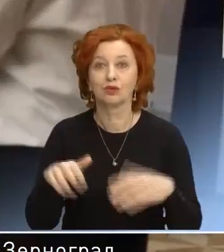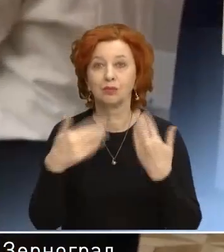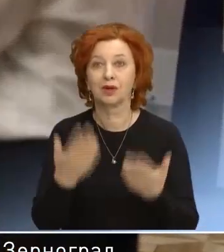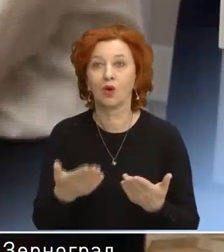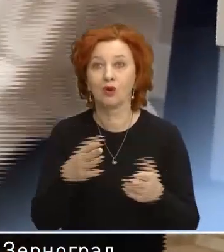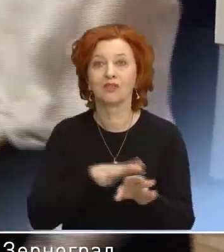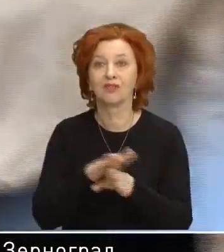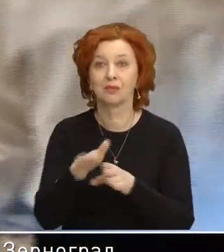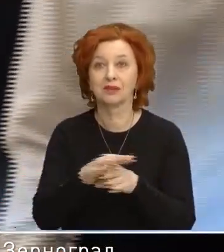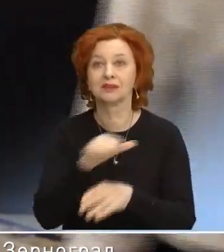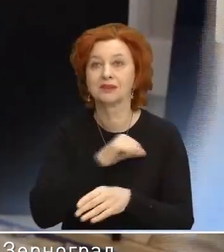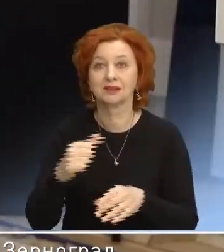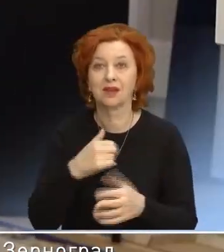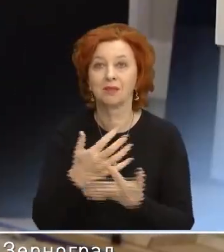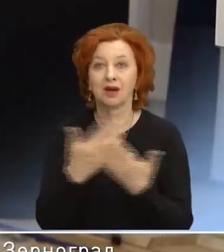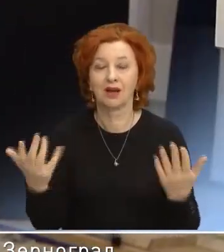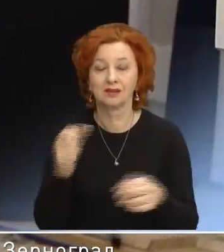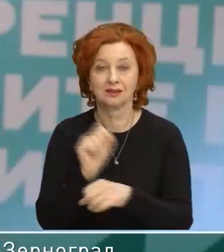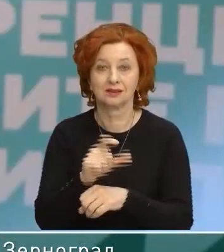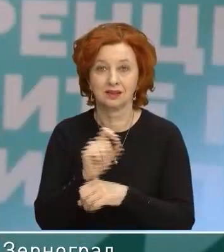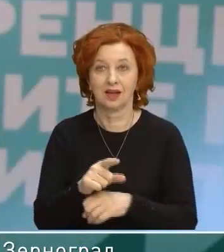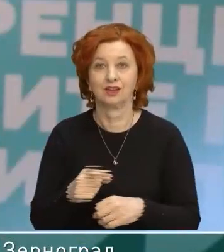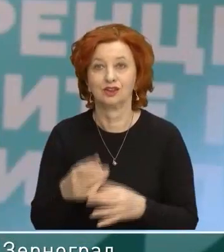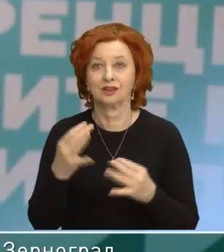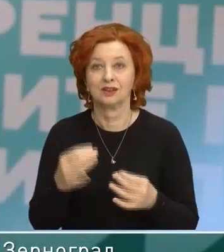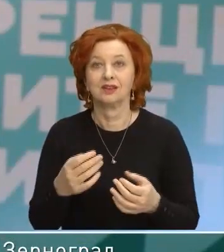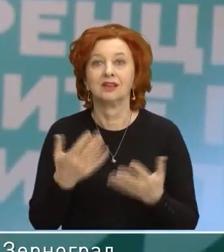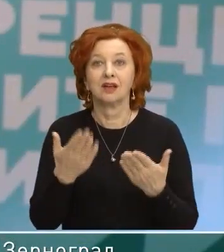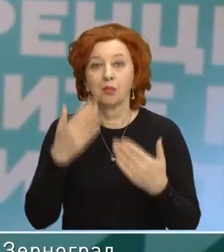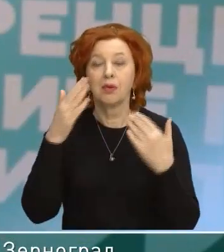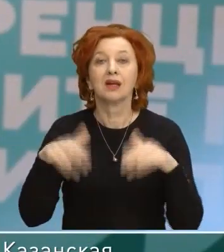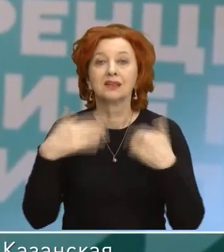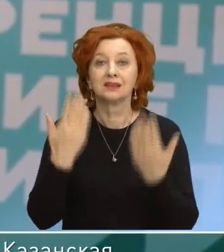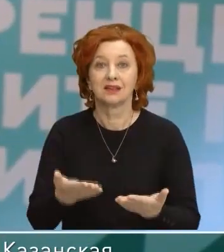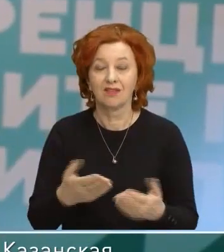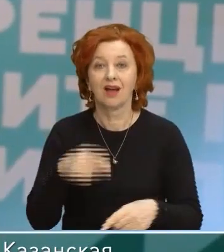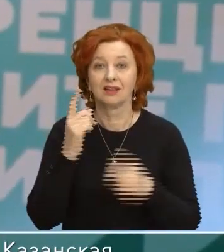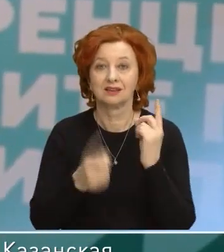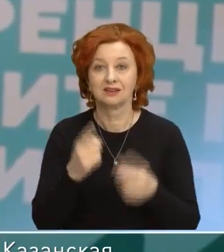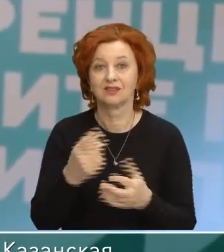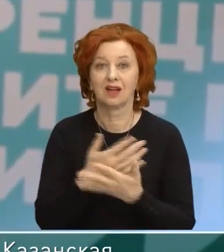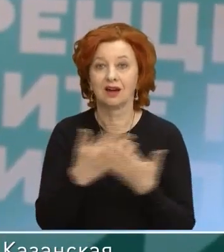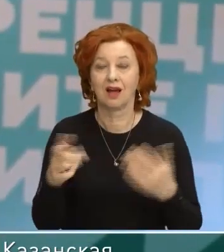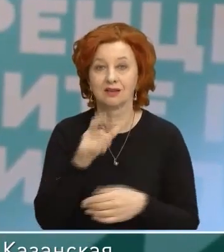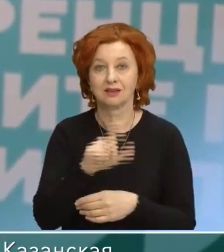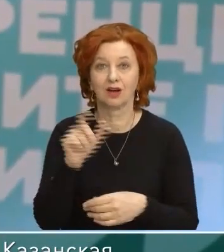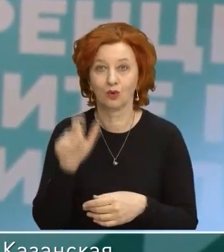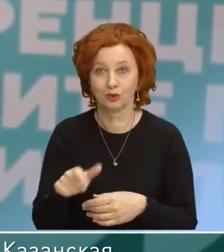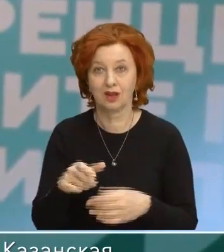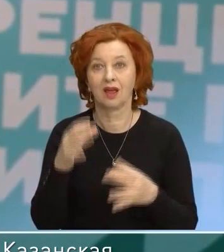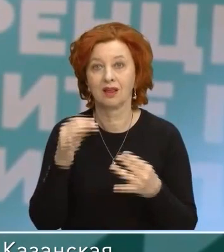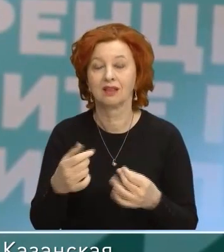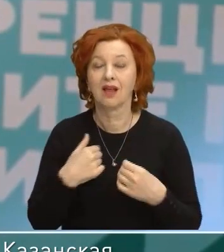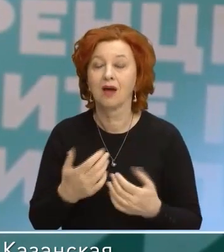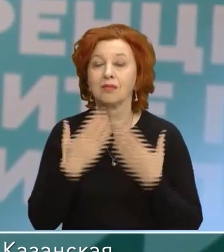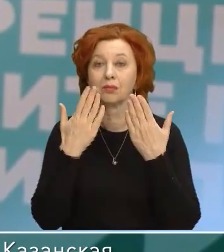приходится выполнять самые разные задачи. Мы помогаем составлять исковое заявление, если человек обращается к нам